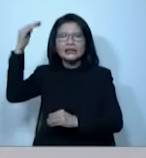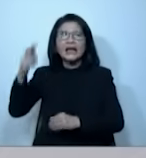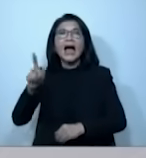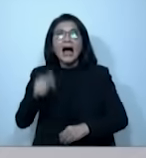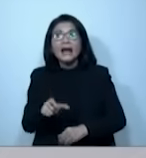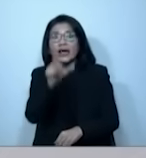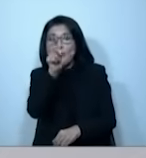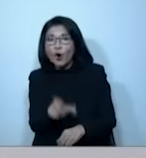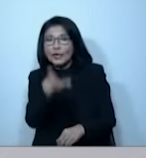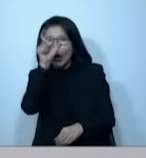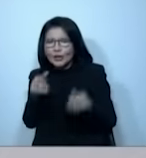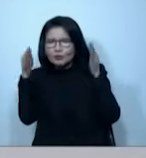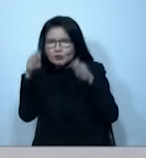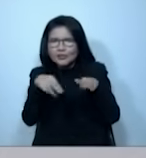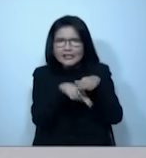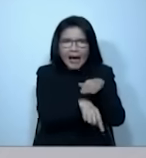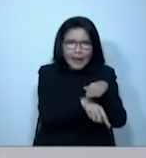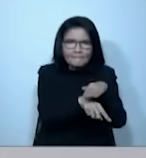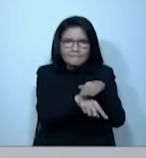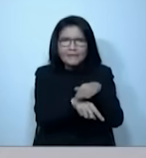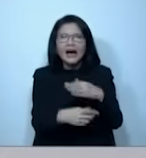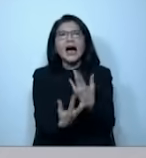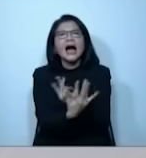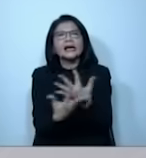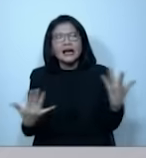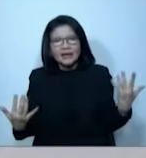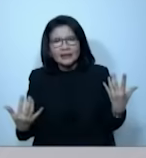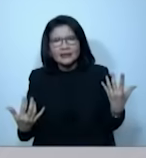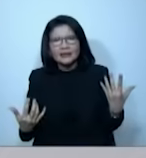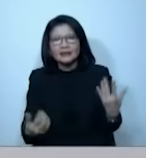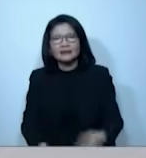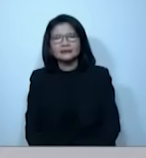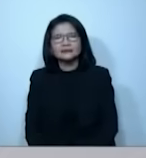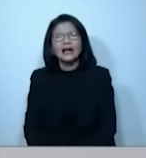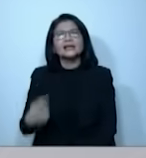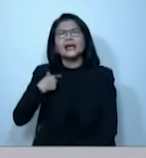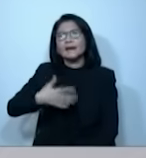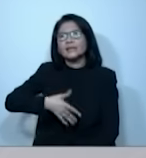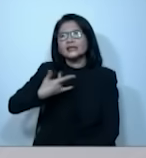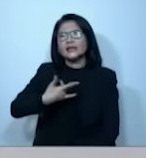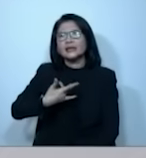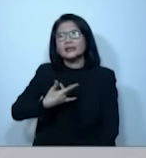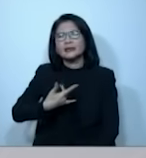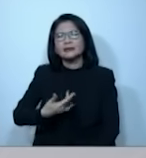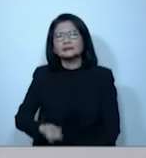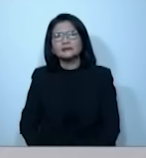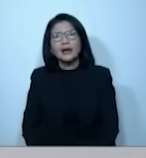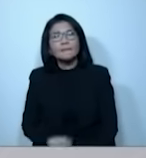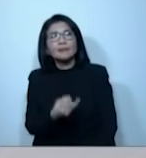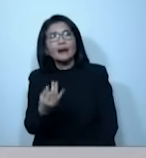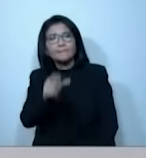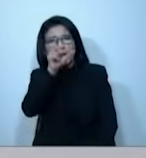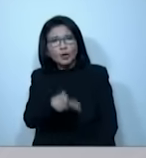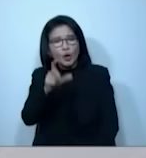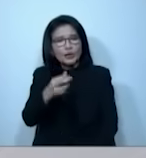ordal maka rakyat kebanyakan dan ini saya rasakan beberapa waktu yang lalu beberapa orang